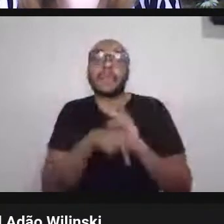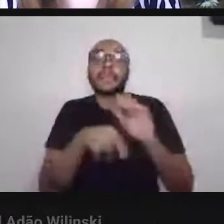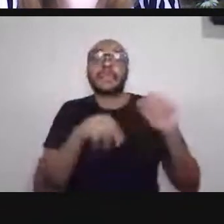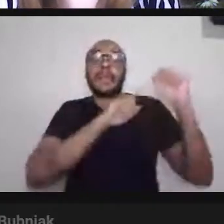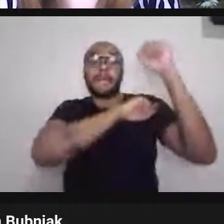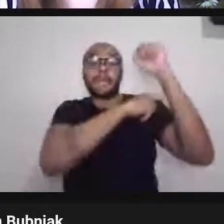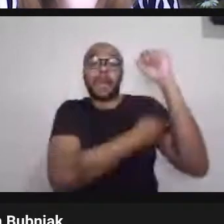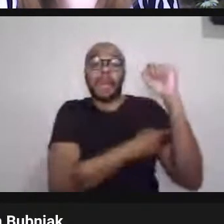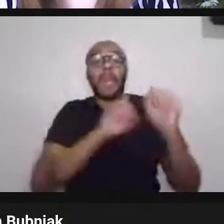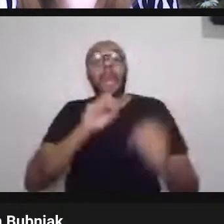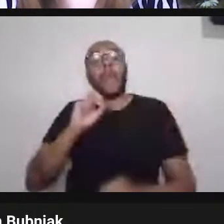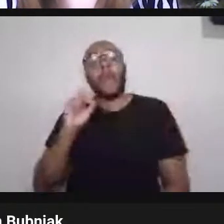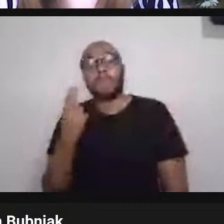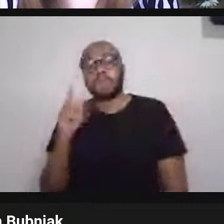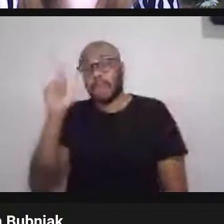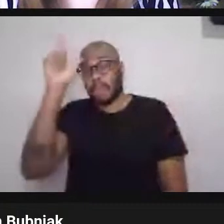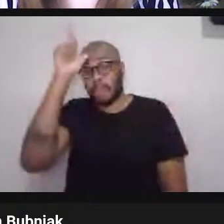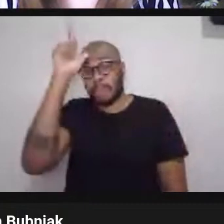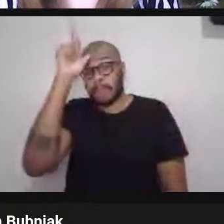alemã.